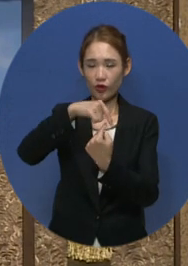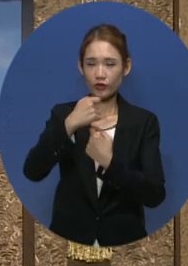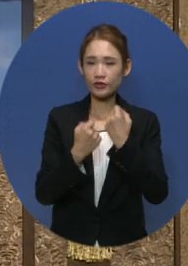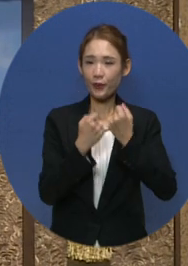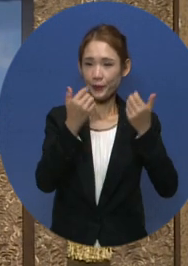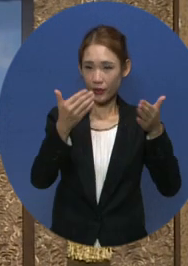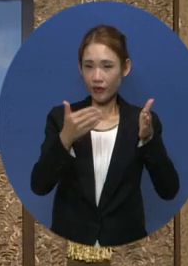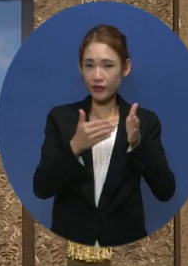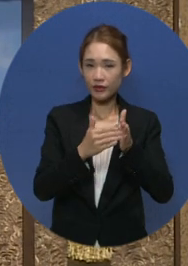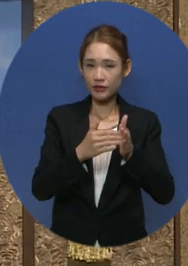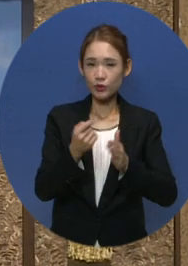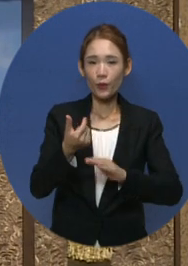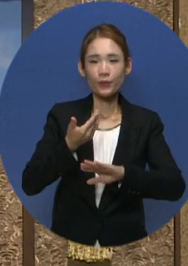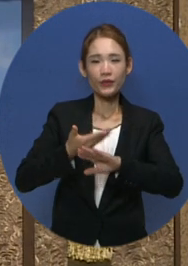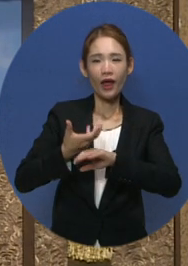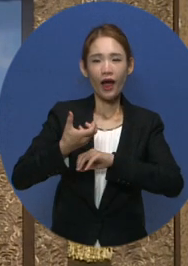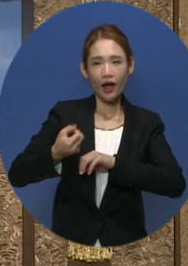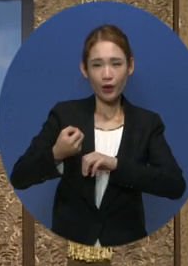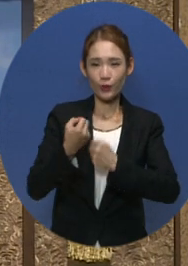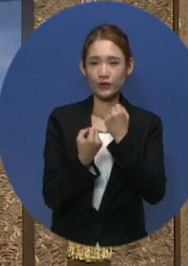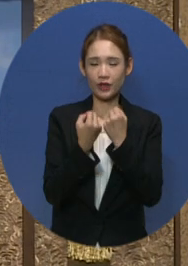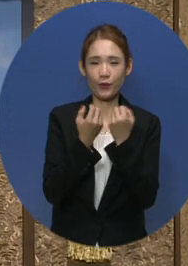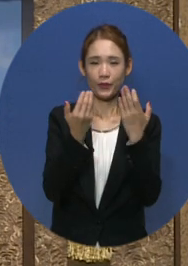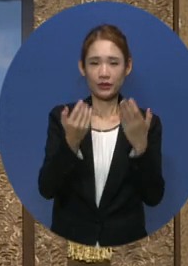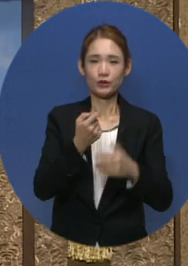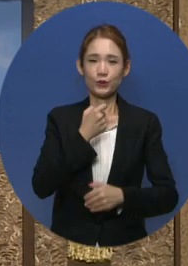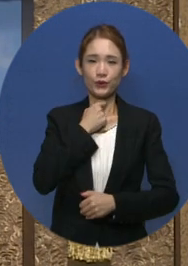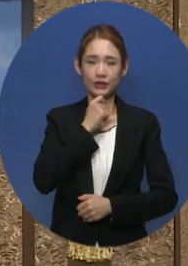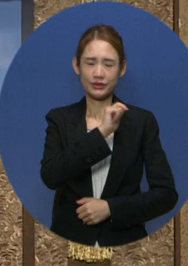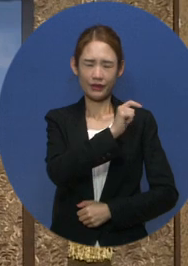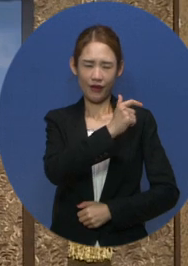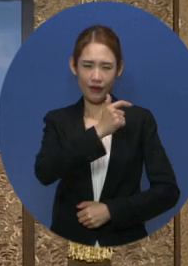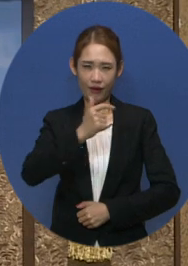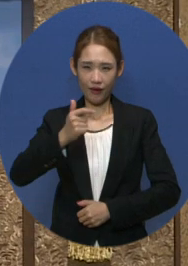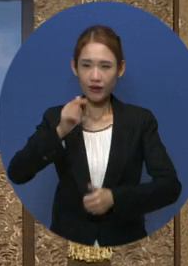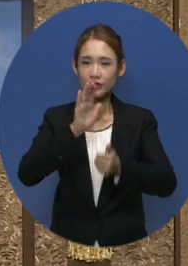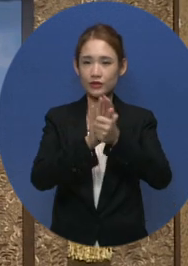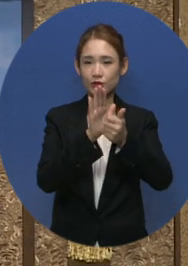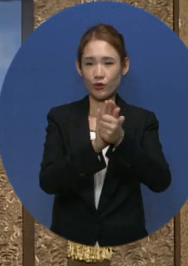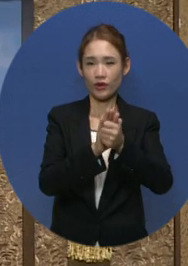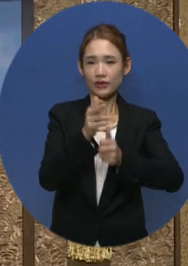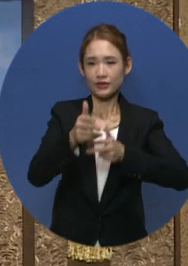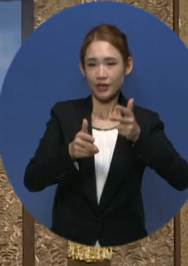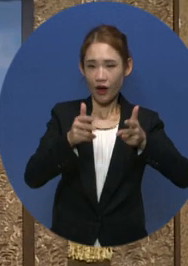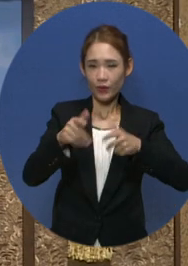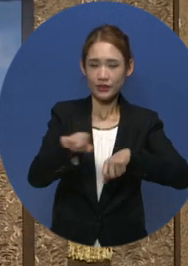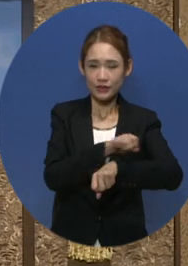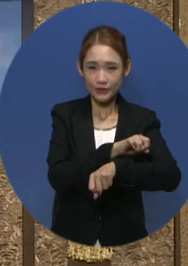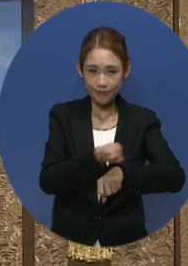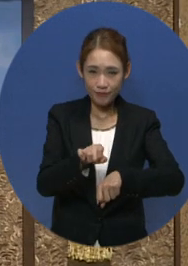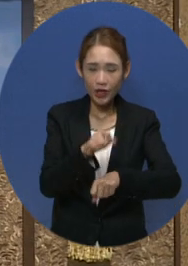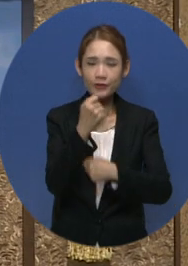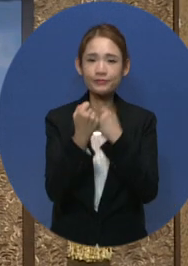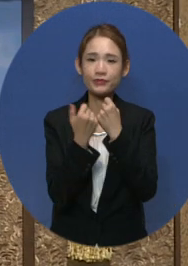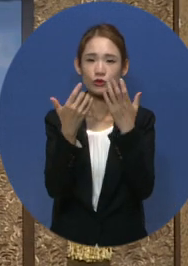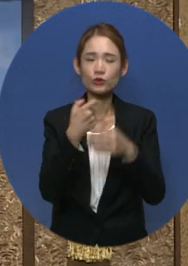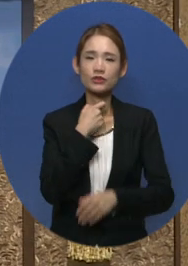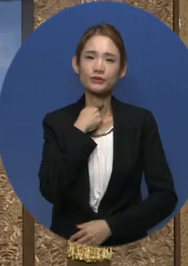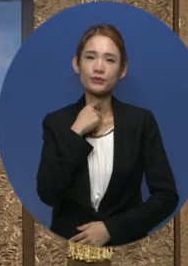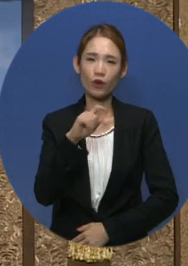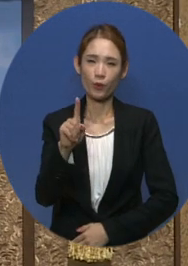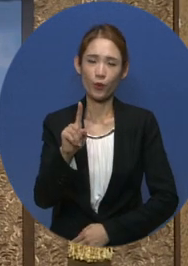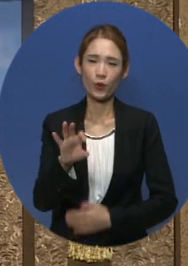저희가 그거하고는 별도로 다양한 지원 사업을 하고 있습니다. 그 중에 특별히 좀 말씀드리고 싶은 것은